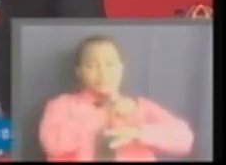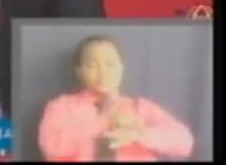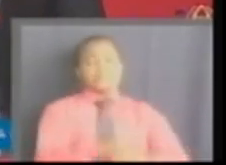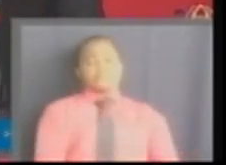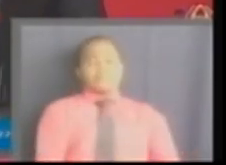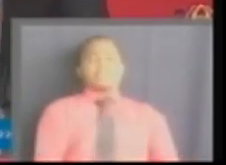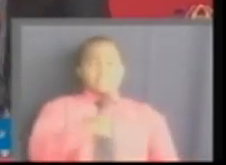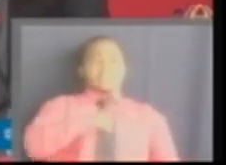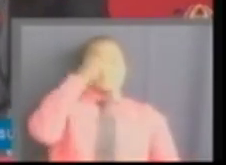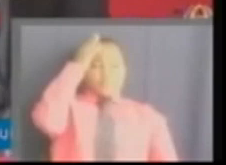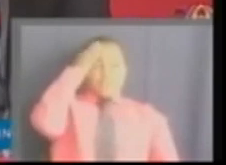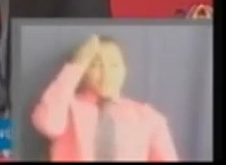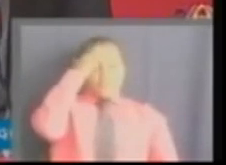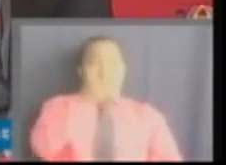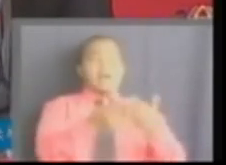tunaelewa kabisa kwamba